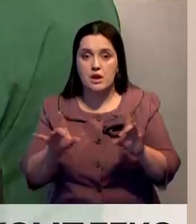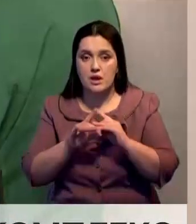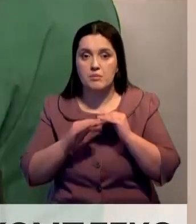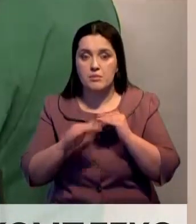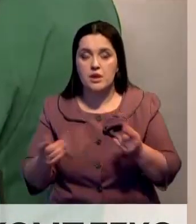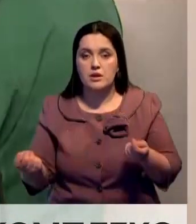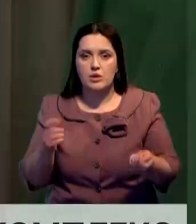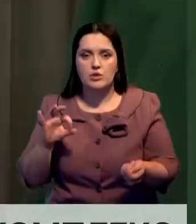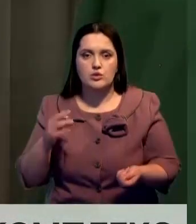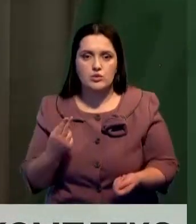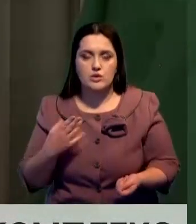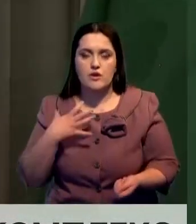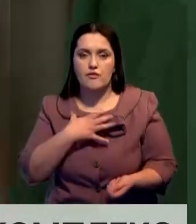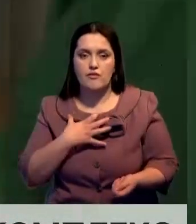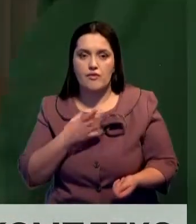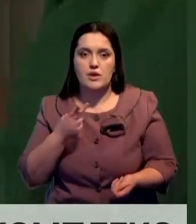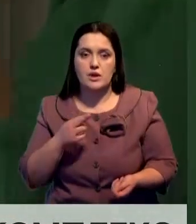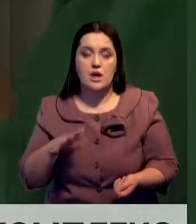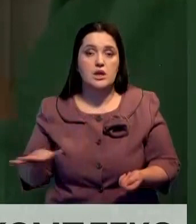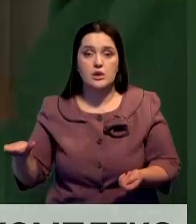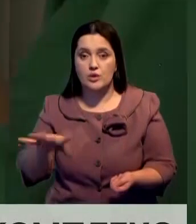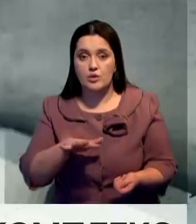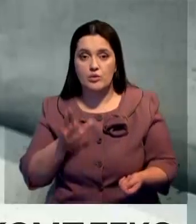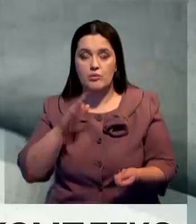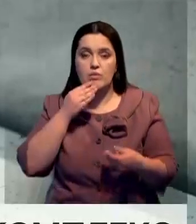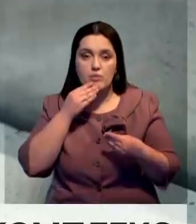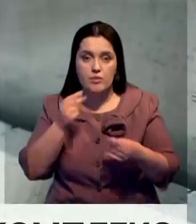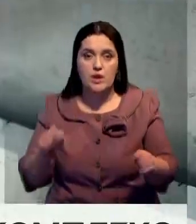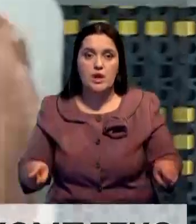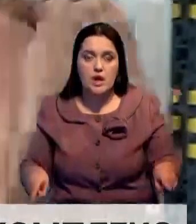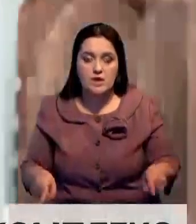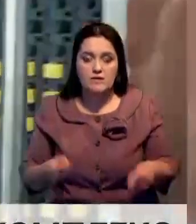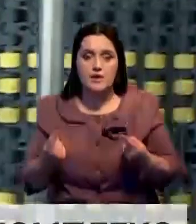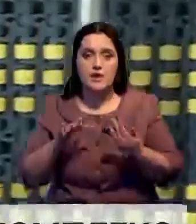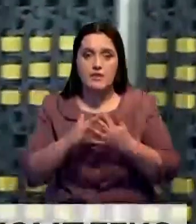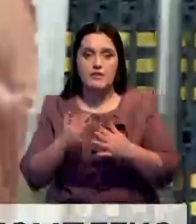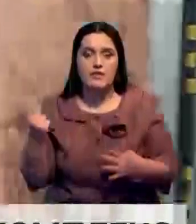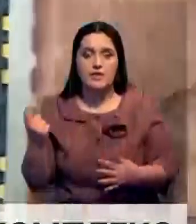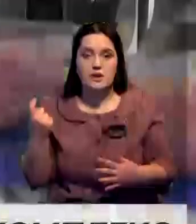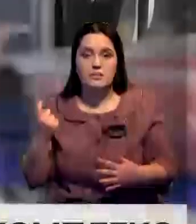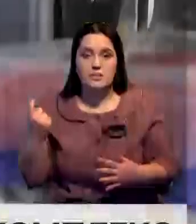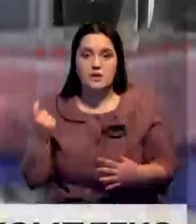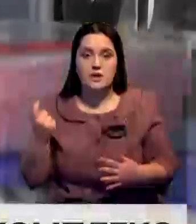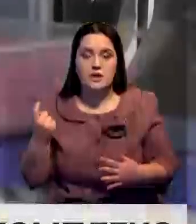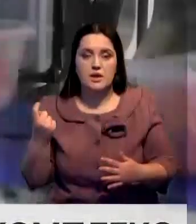имеет высокую социальную значимость для их региона. Он придаст импульс развитию местных фермеров, которые будут поставлять на